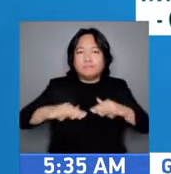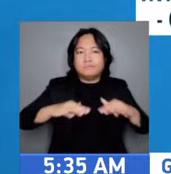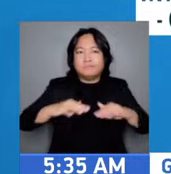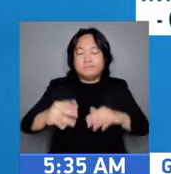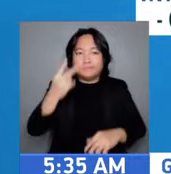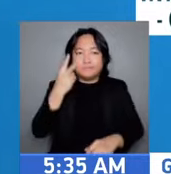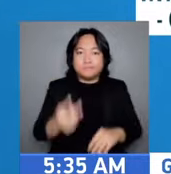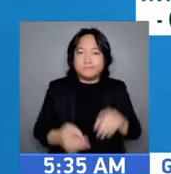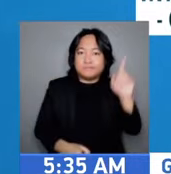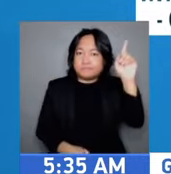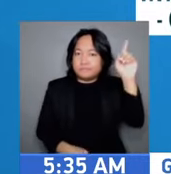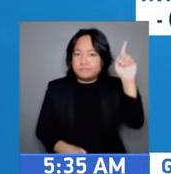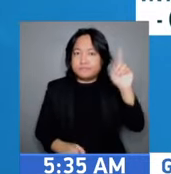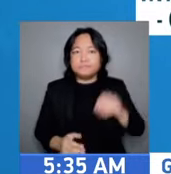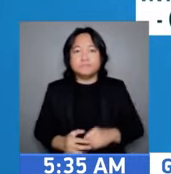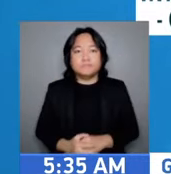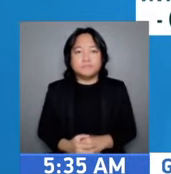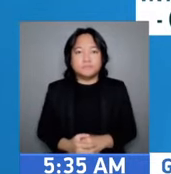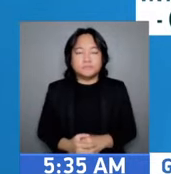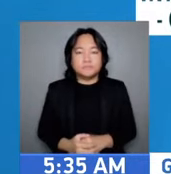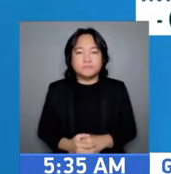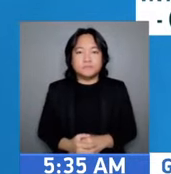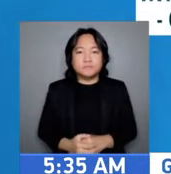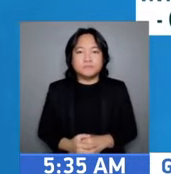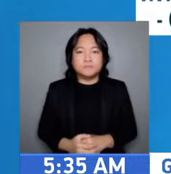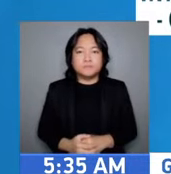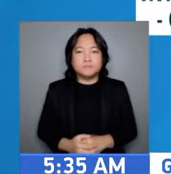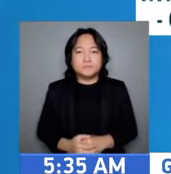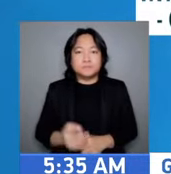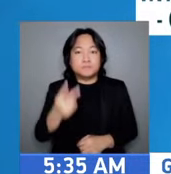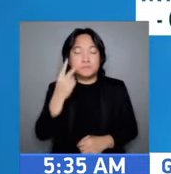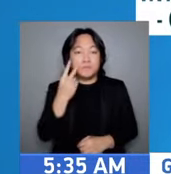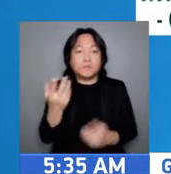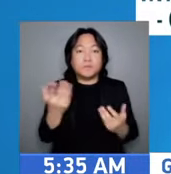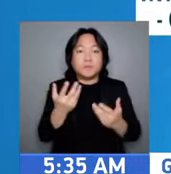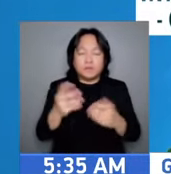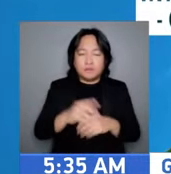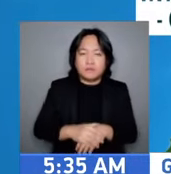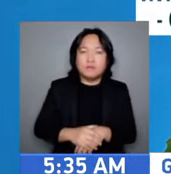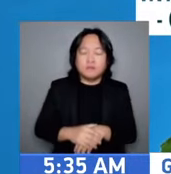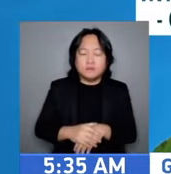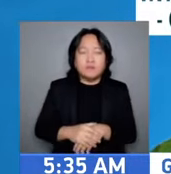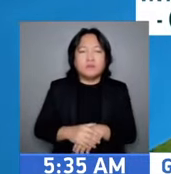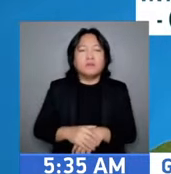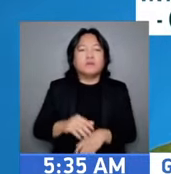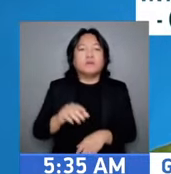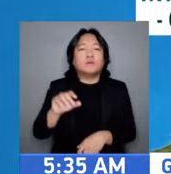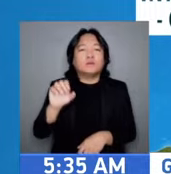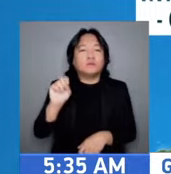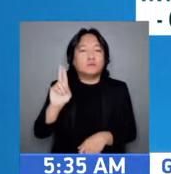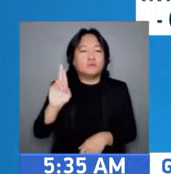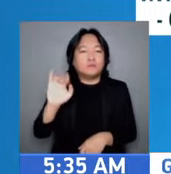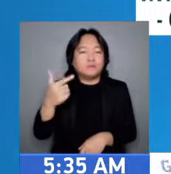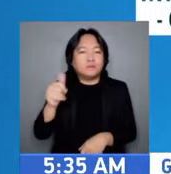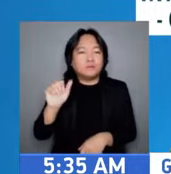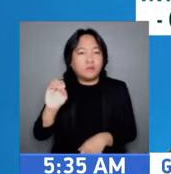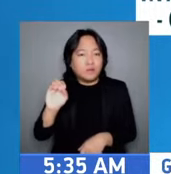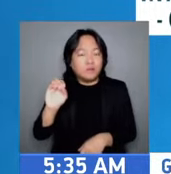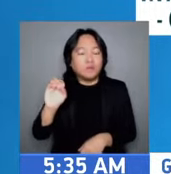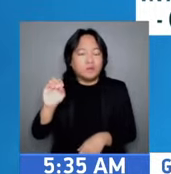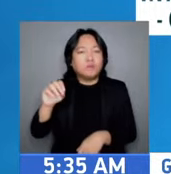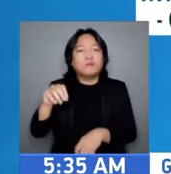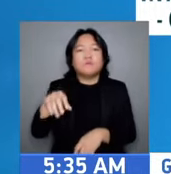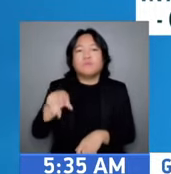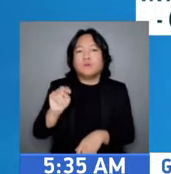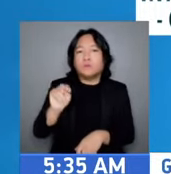intensity 3 sa Dapa at Pilar sa Surigao del Norte, intensity 2 sa Burgos, Surigao del Norte, at intensity 1 sa